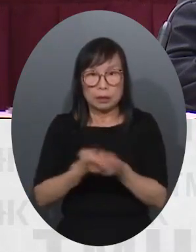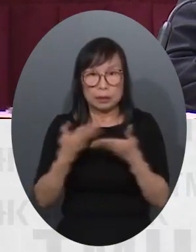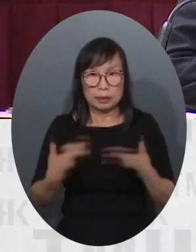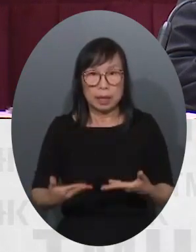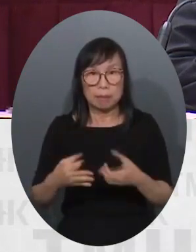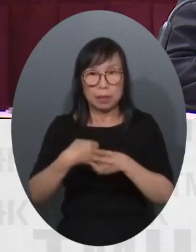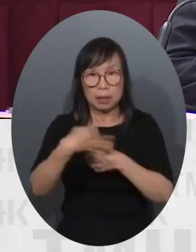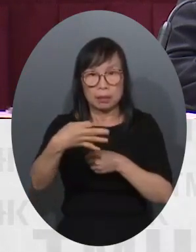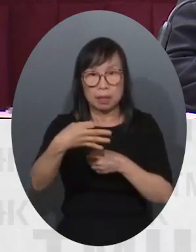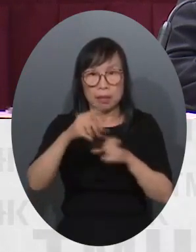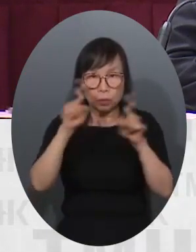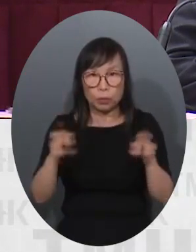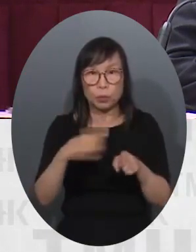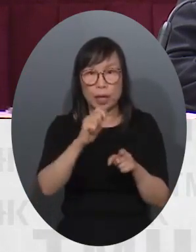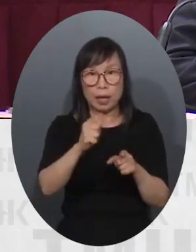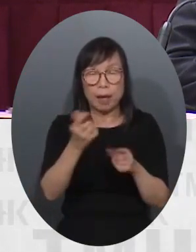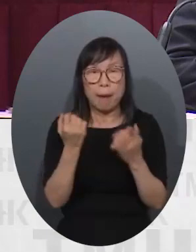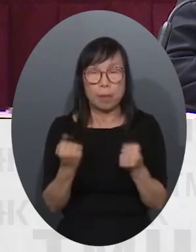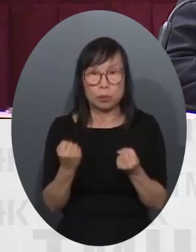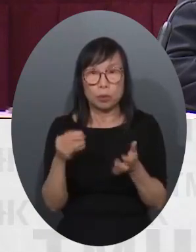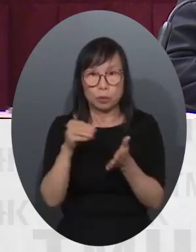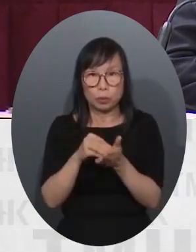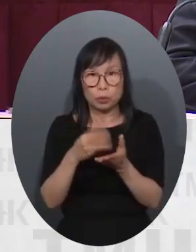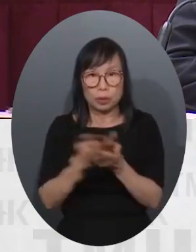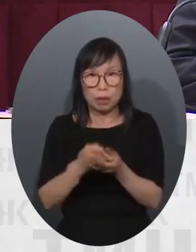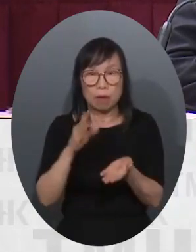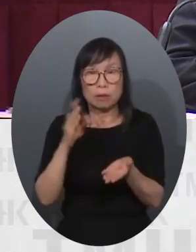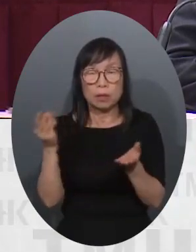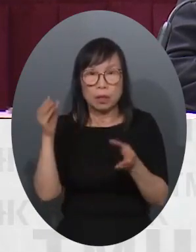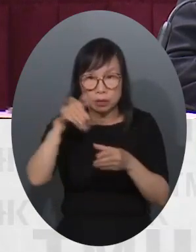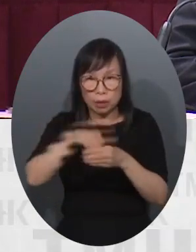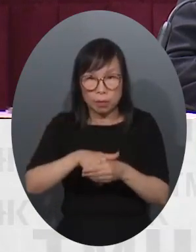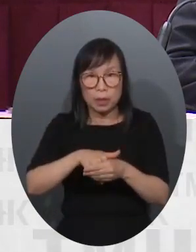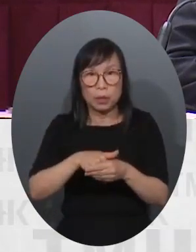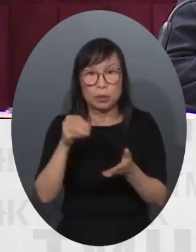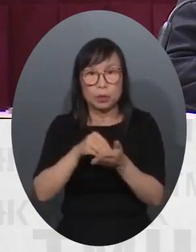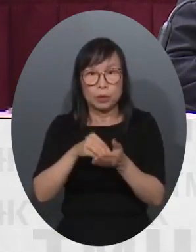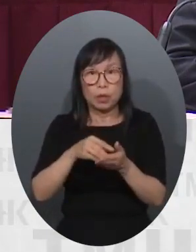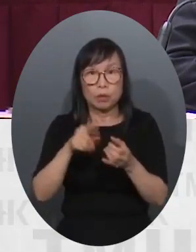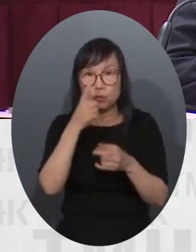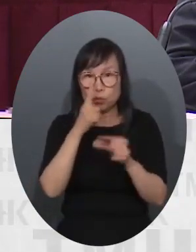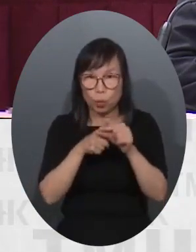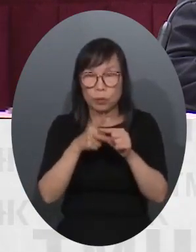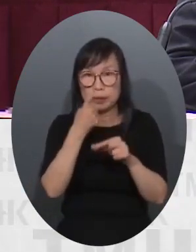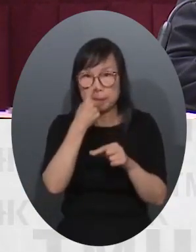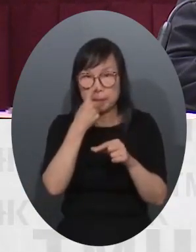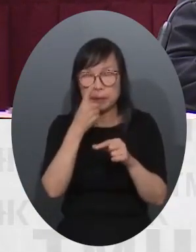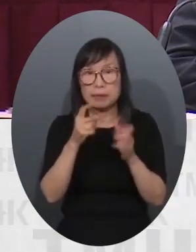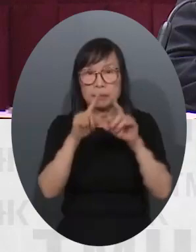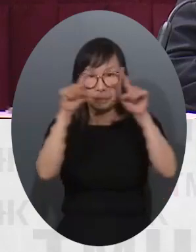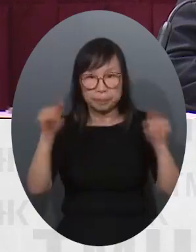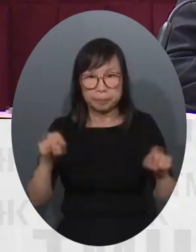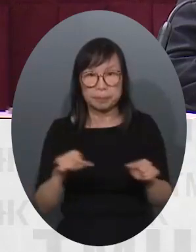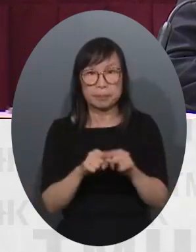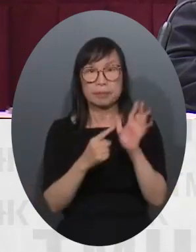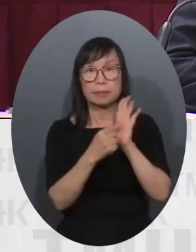第3A(a)號普通決議案進行投票。決議案的中英全文已經顯示在屏